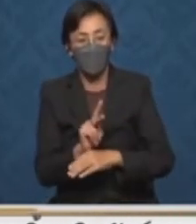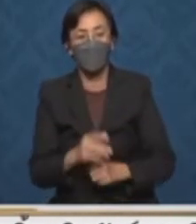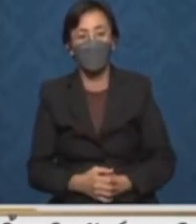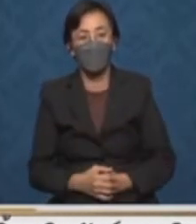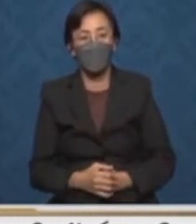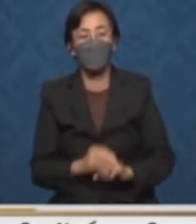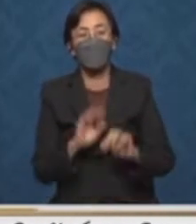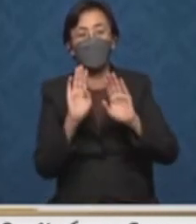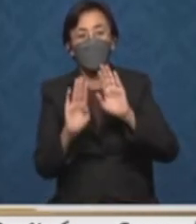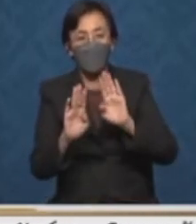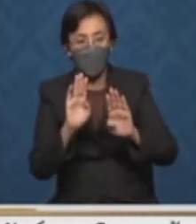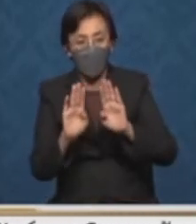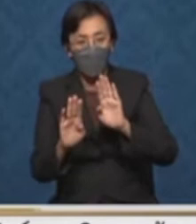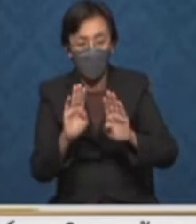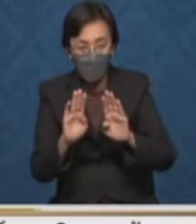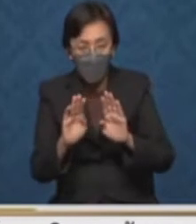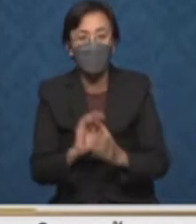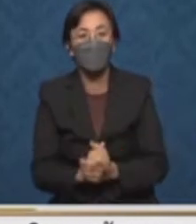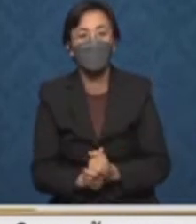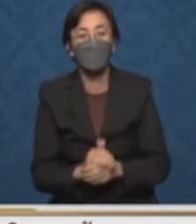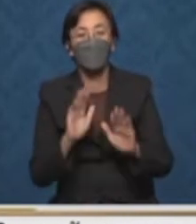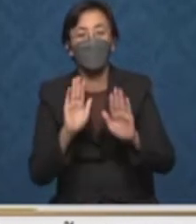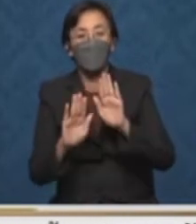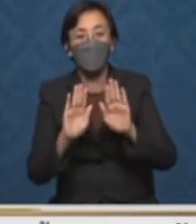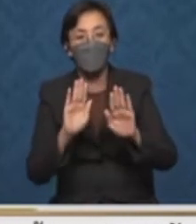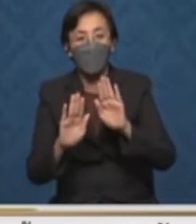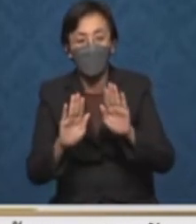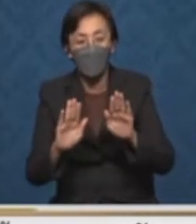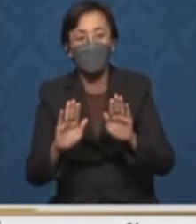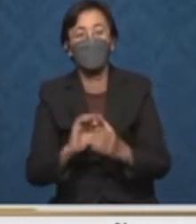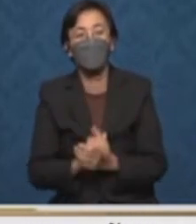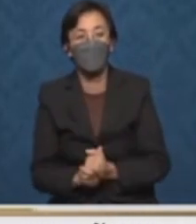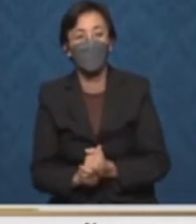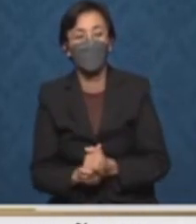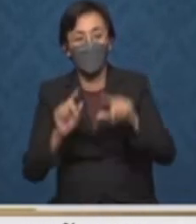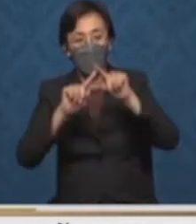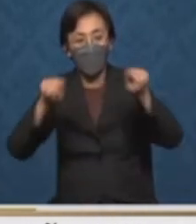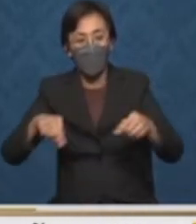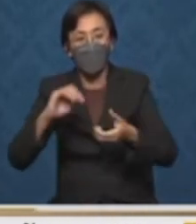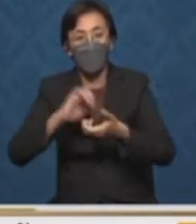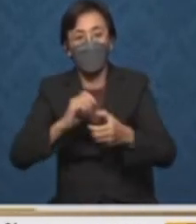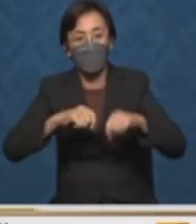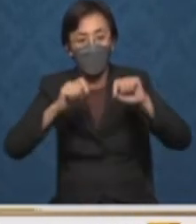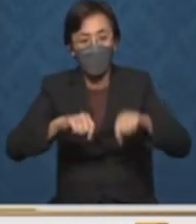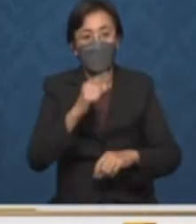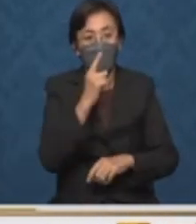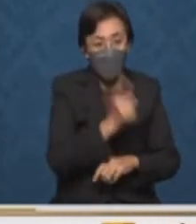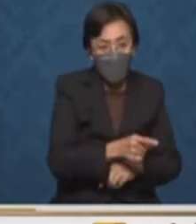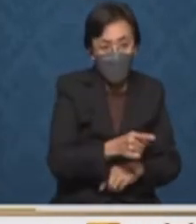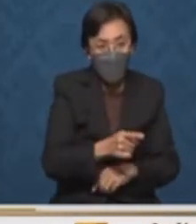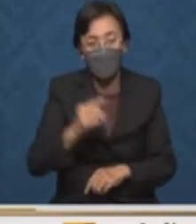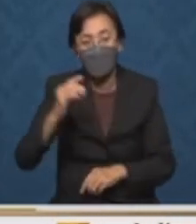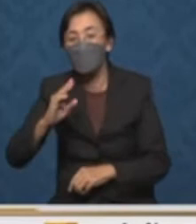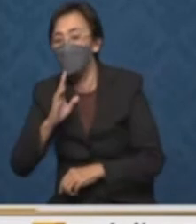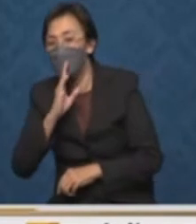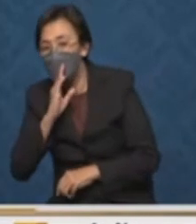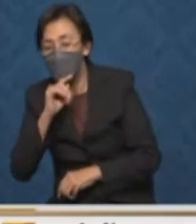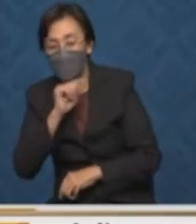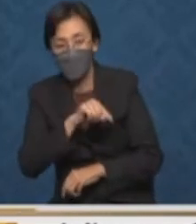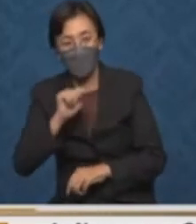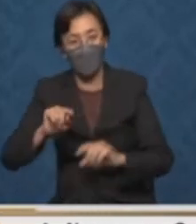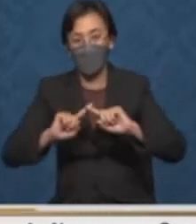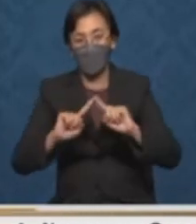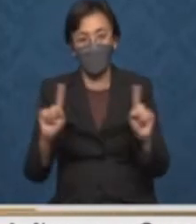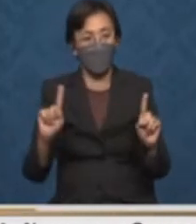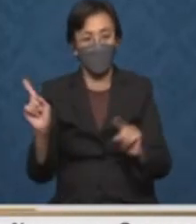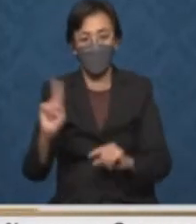ปรียบเทียบครับท่านประธานครับว่า G2G จริงอ่ะกับ G2GK เนี่ยมันต่างกันยังไงครับท่